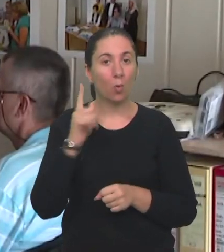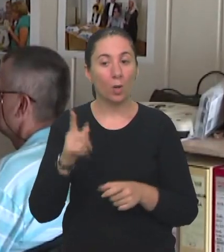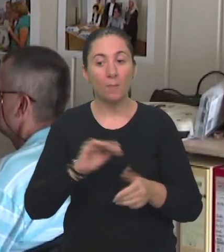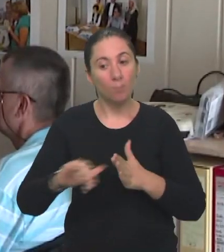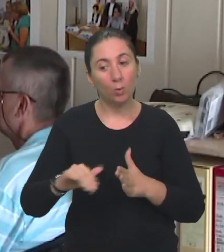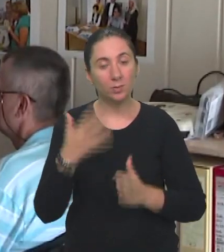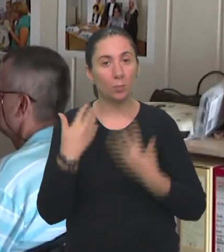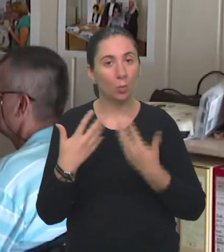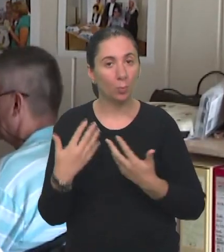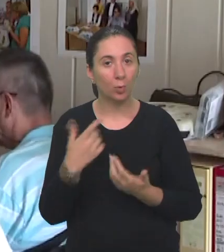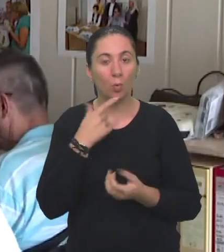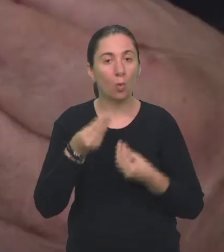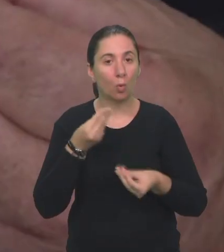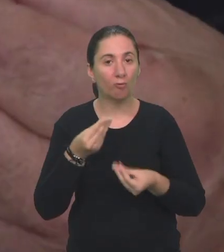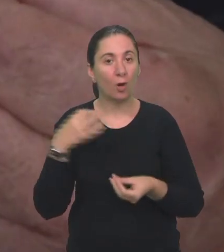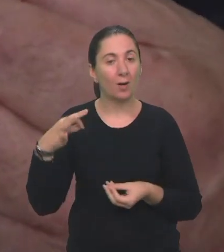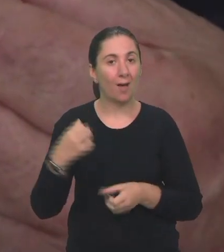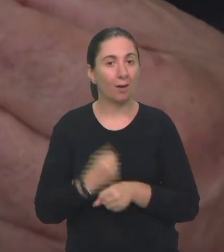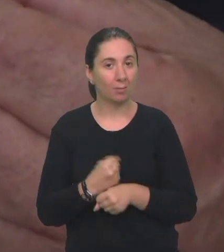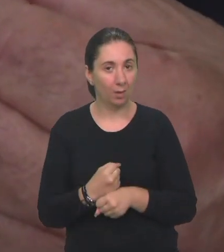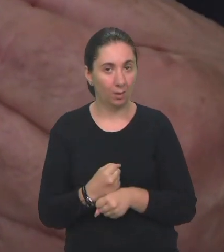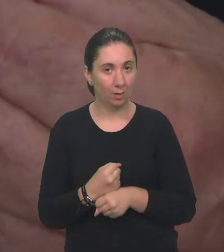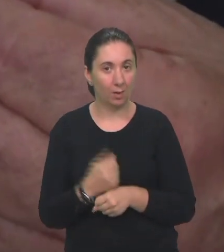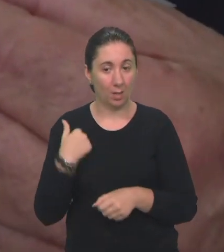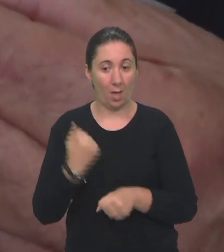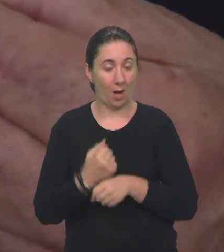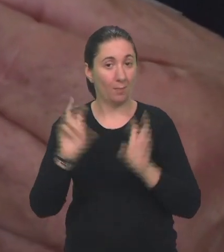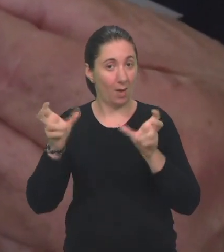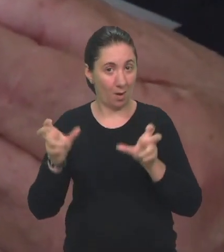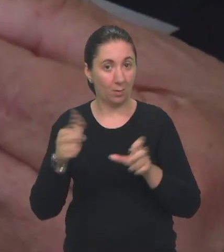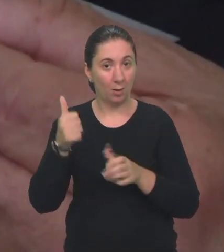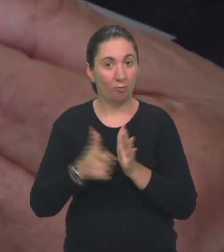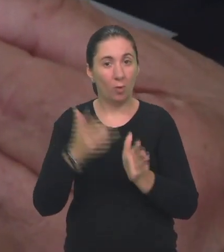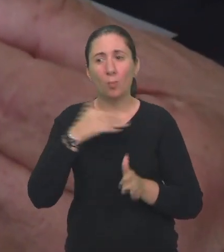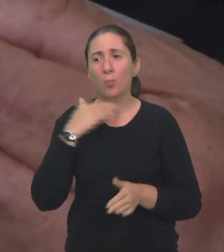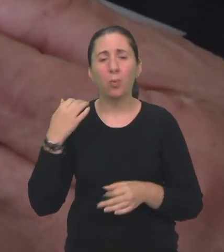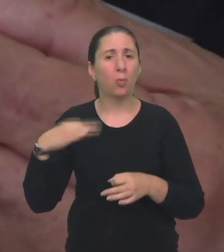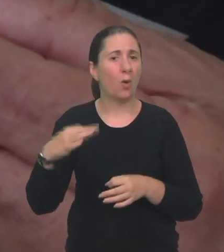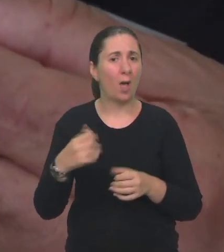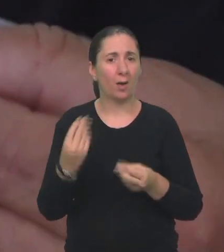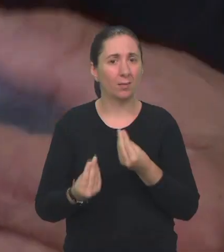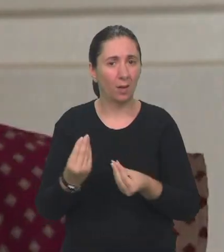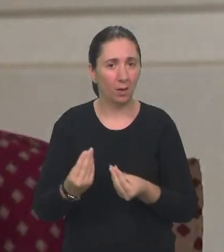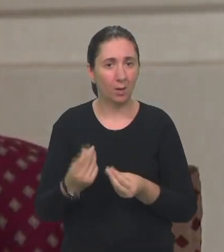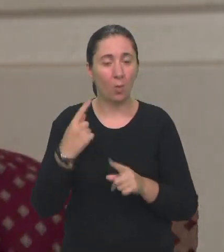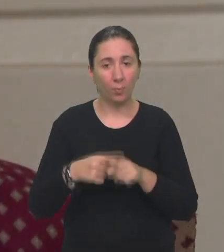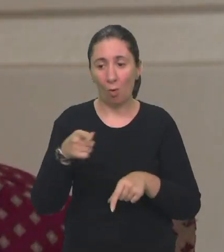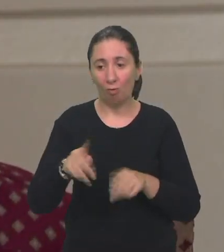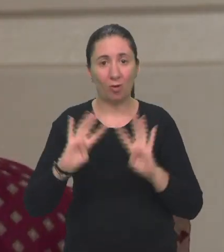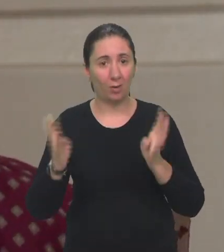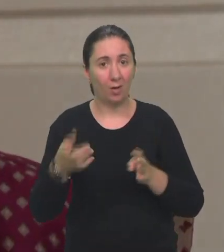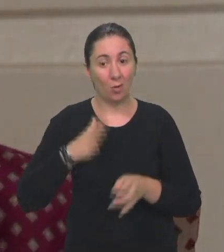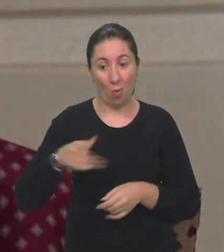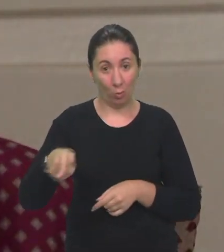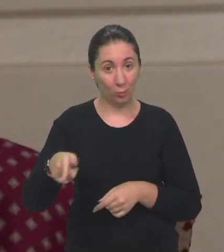posebnu priču koja govori o nagradnim igrama, budući da radim na radiju i jedno vrijeme je bilo puno nagradnih igara, a upravo među ovom publikom je